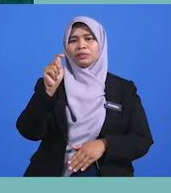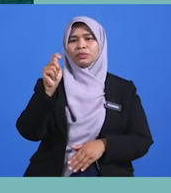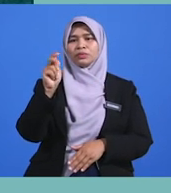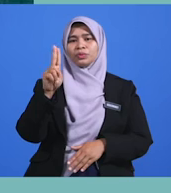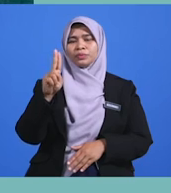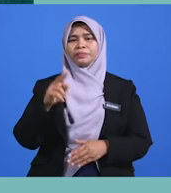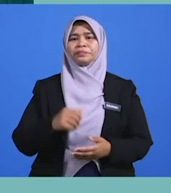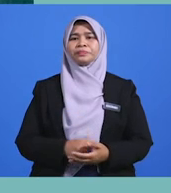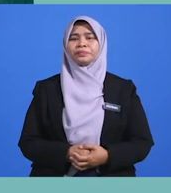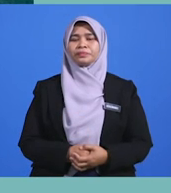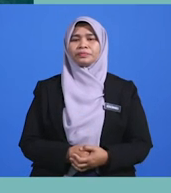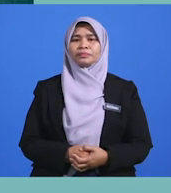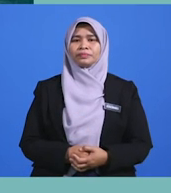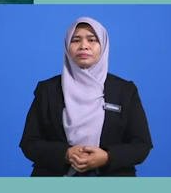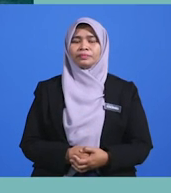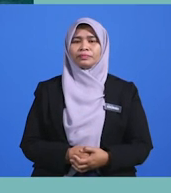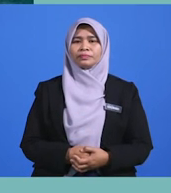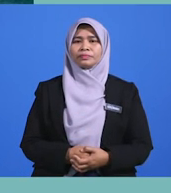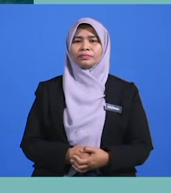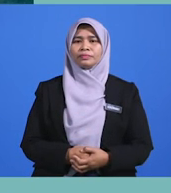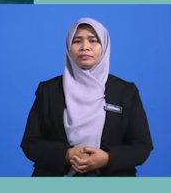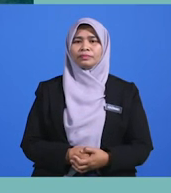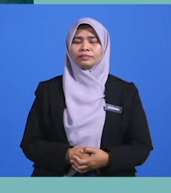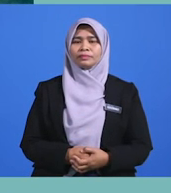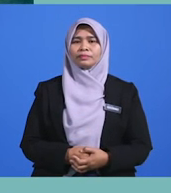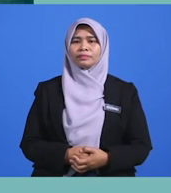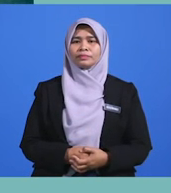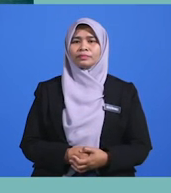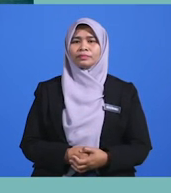Perlis, Kelantan dan Terengganu.